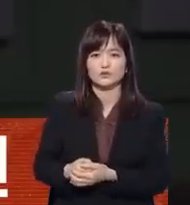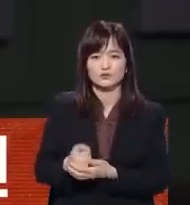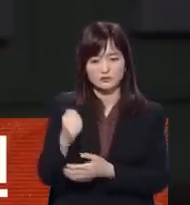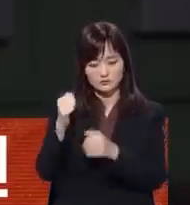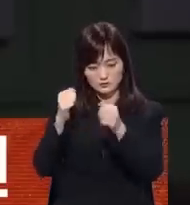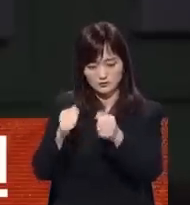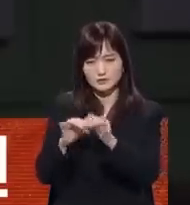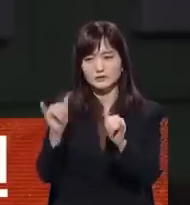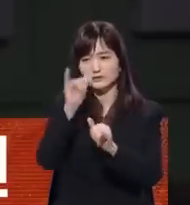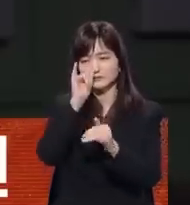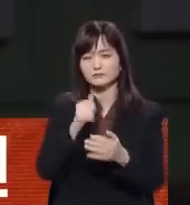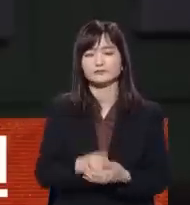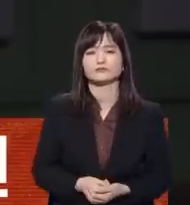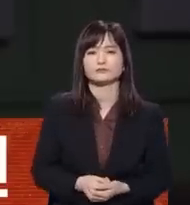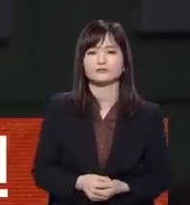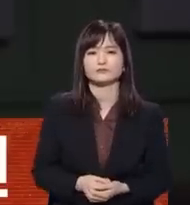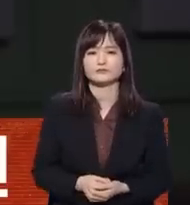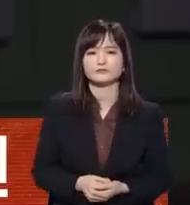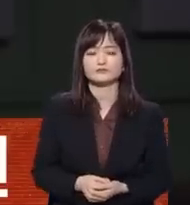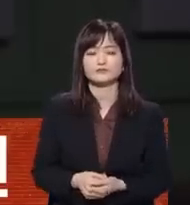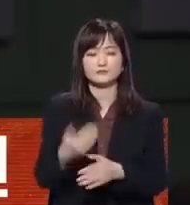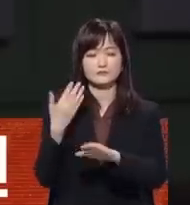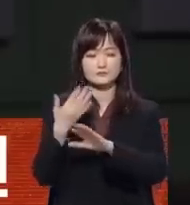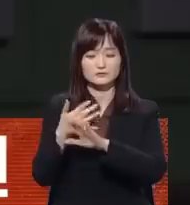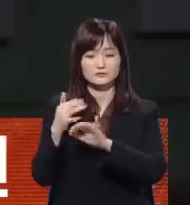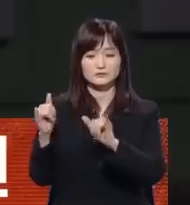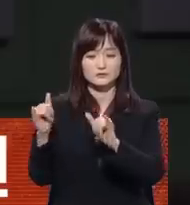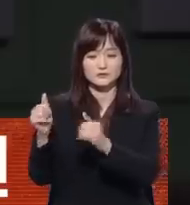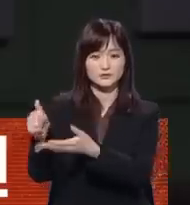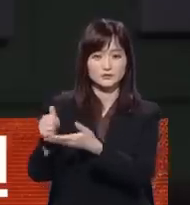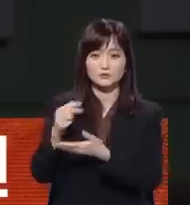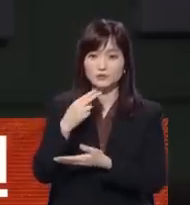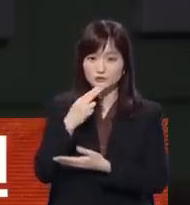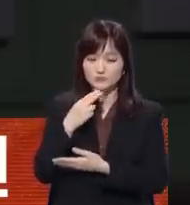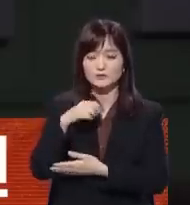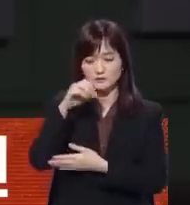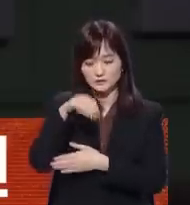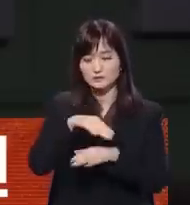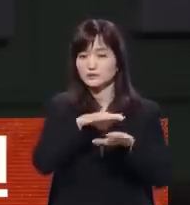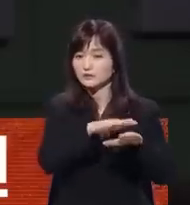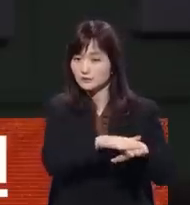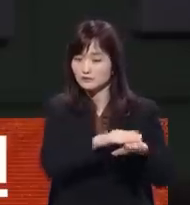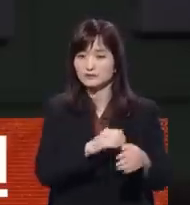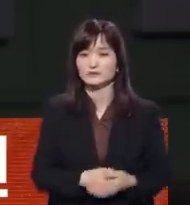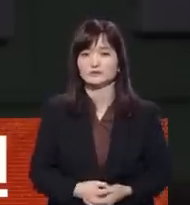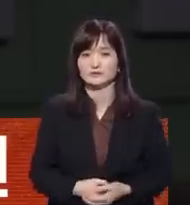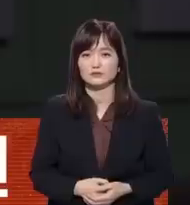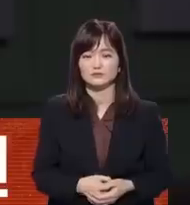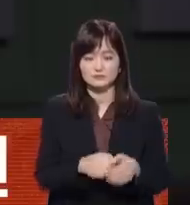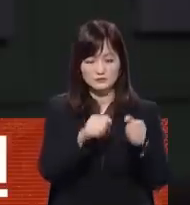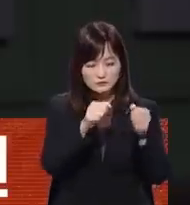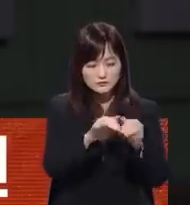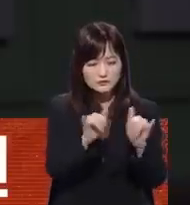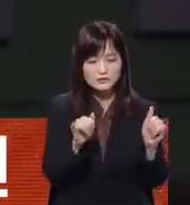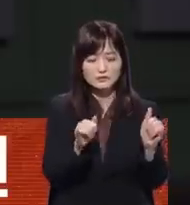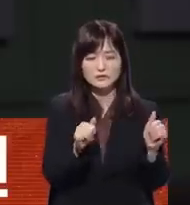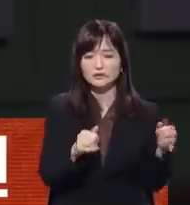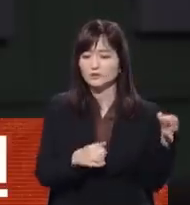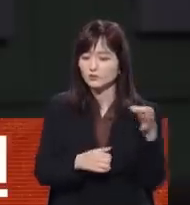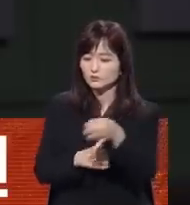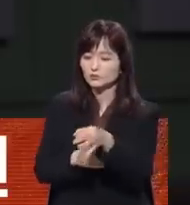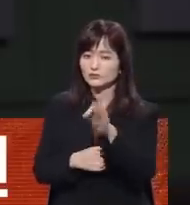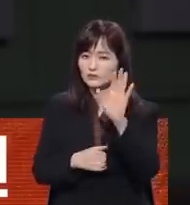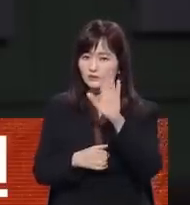이게 다른 손님이 없었으면 그냥 두고 나중에 요금을 받을 수도 있었겠지만요이 당시이 투숙객이 숙박비도 안 낸 상황이었고